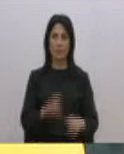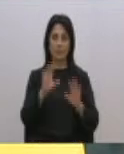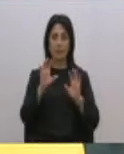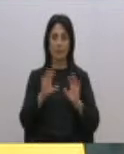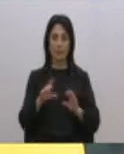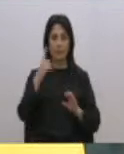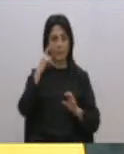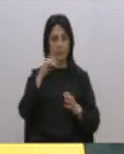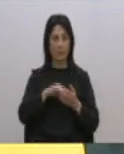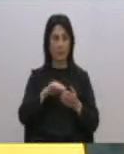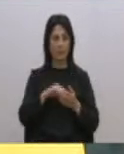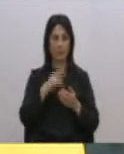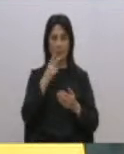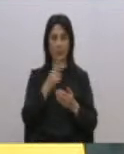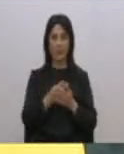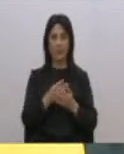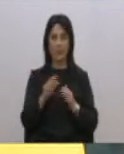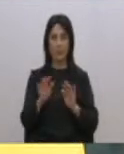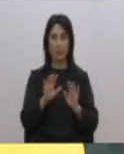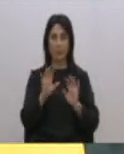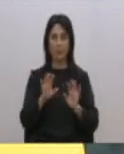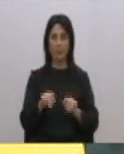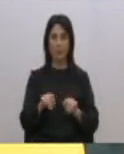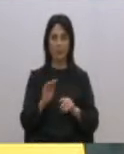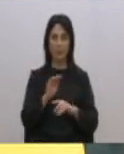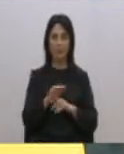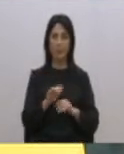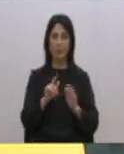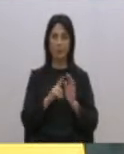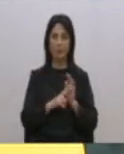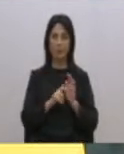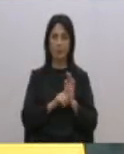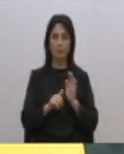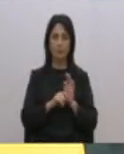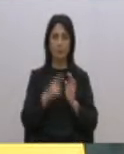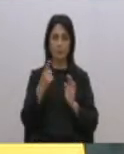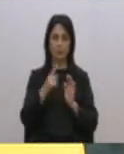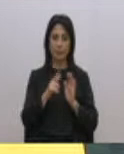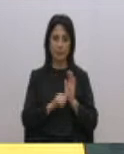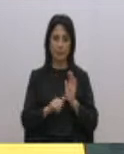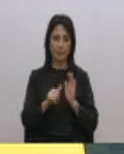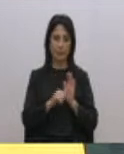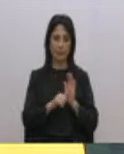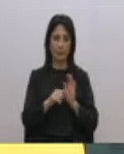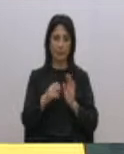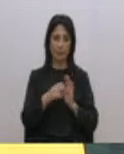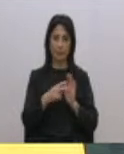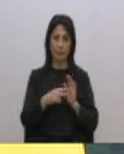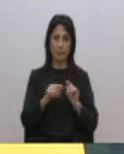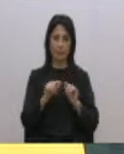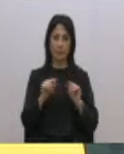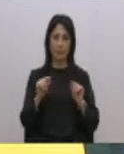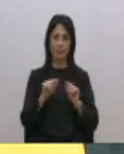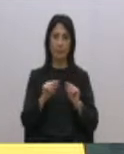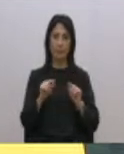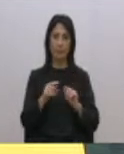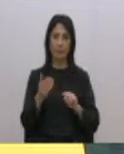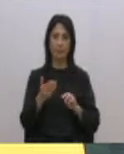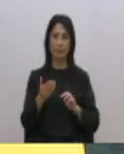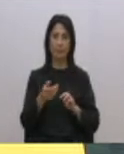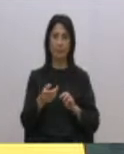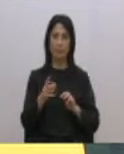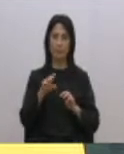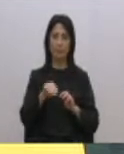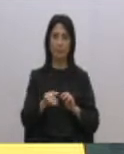საკანონმდებლო ინიციატივის მიხედვით მოქმედ კანონს ემატება 76 პრიმა და 76-18 მუხლები,